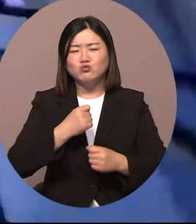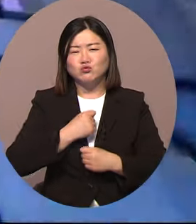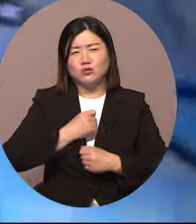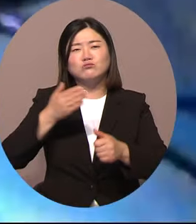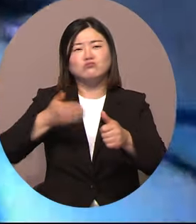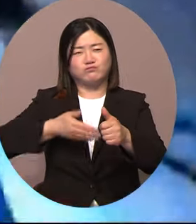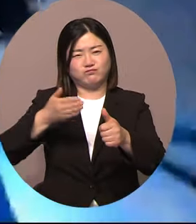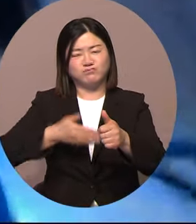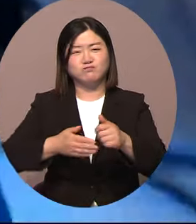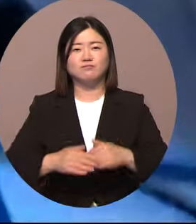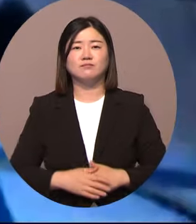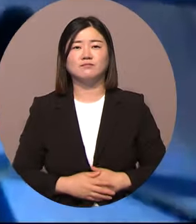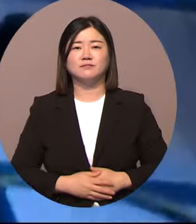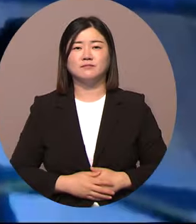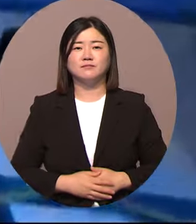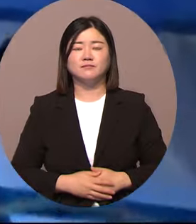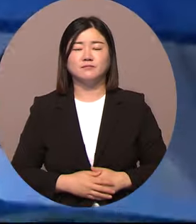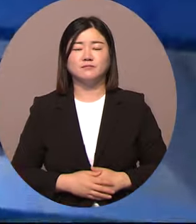유해 달라고